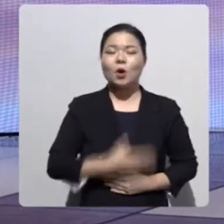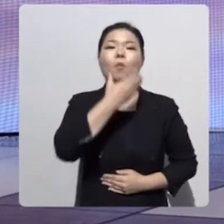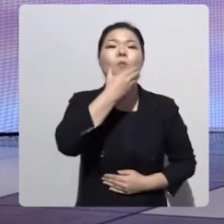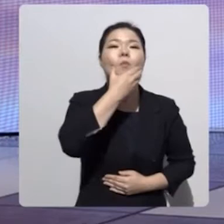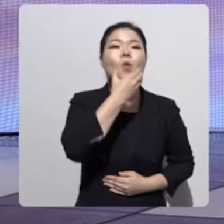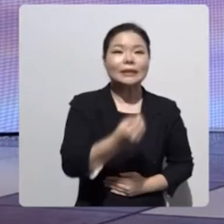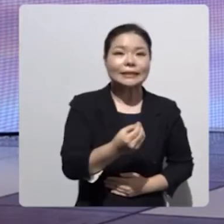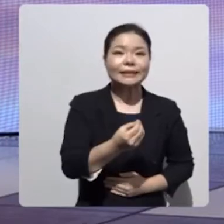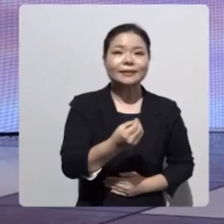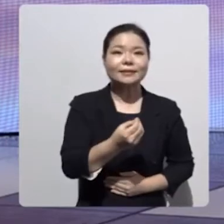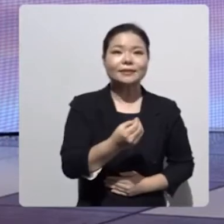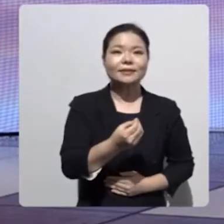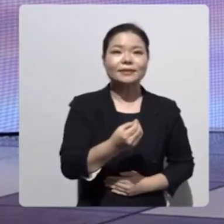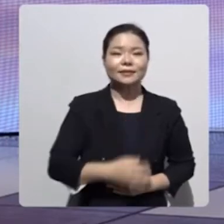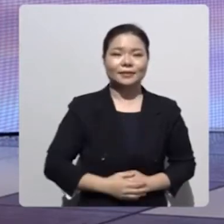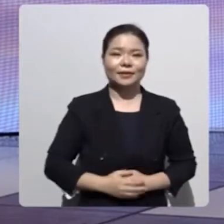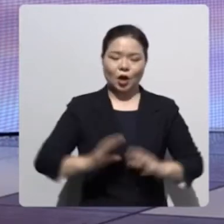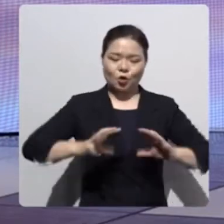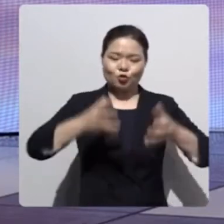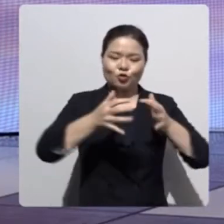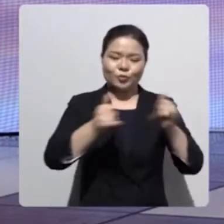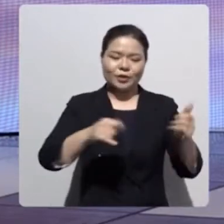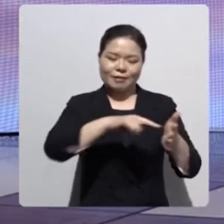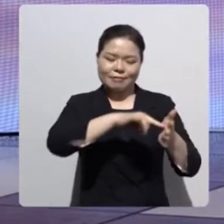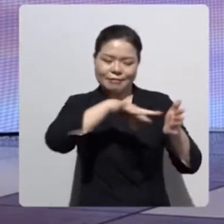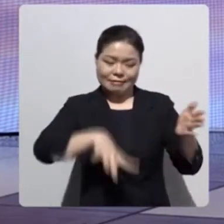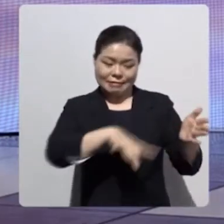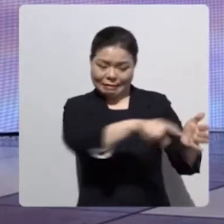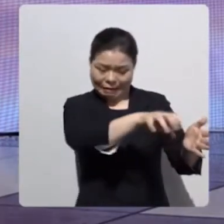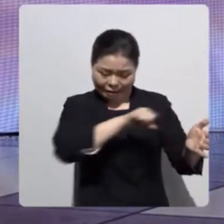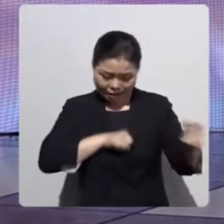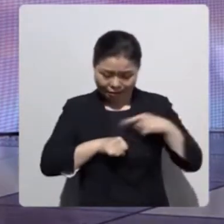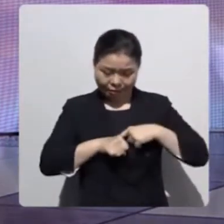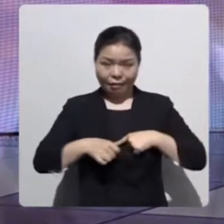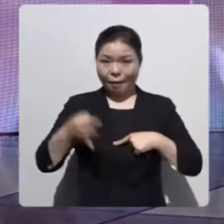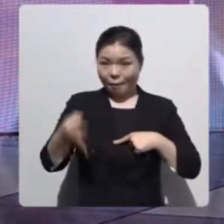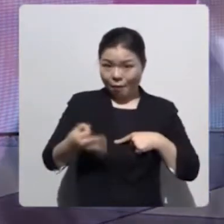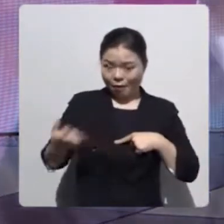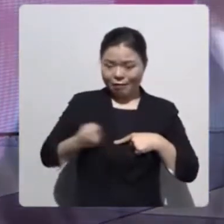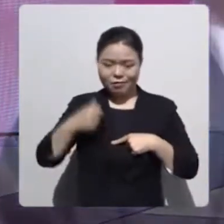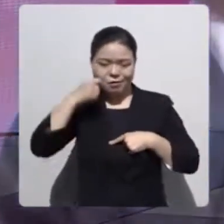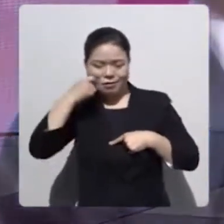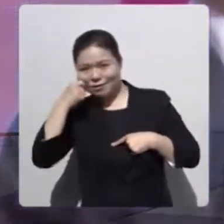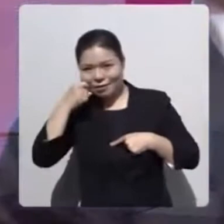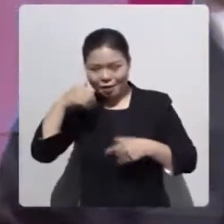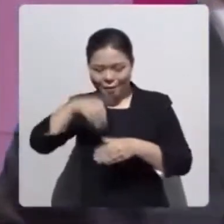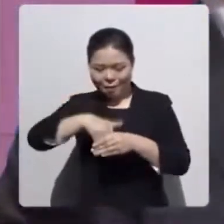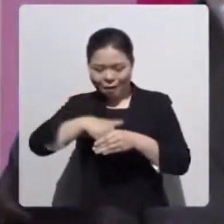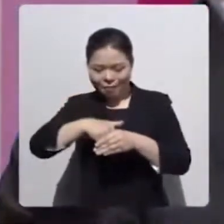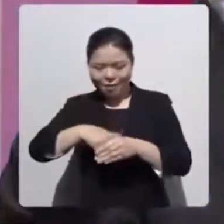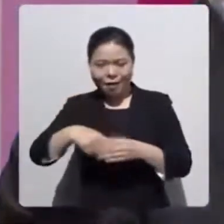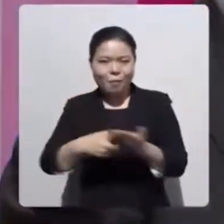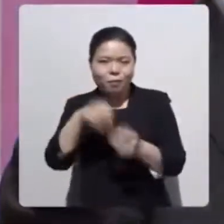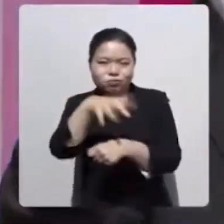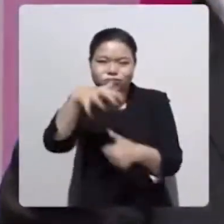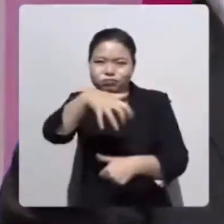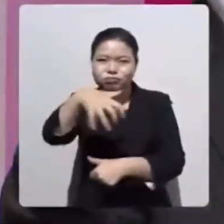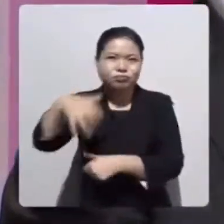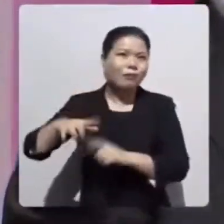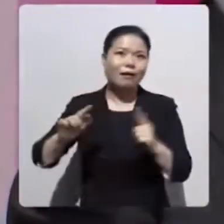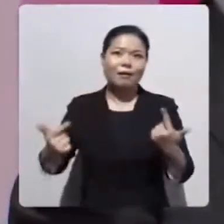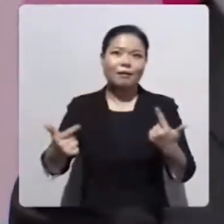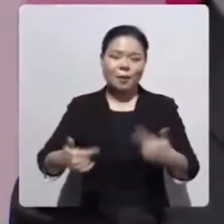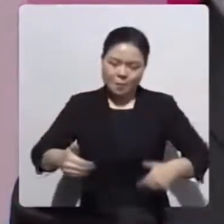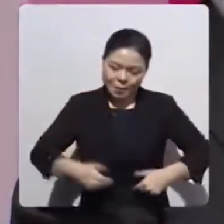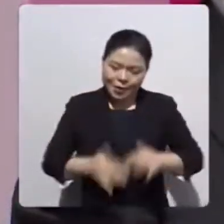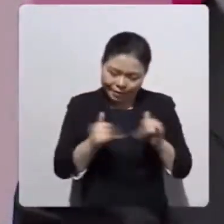복지는 국민의 혈세를 자기 돈처럼 뿌려서 표를 사는 것이 아닙니다. 필요한 사람에게